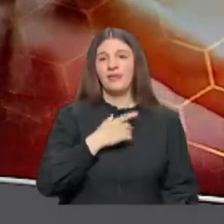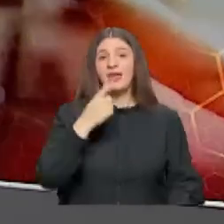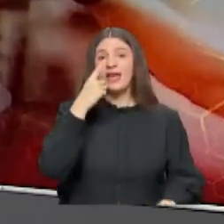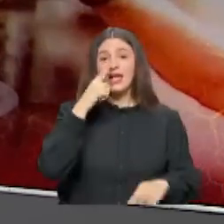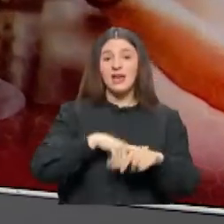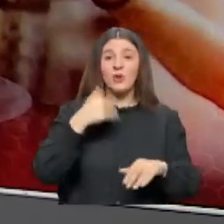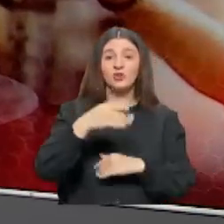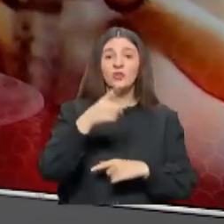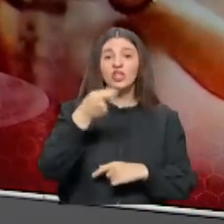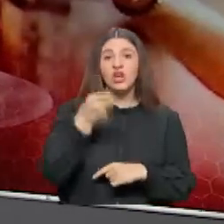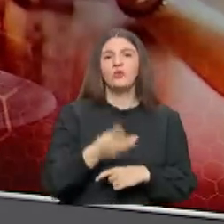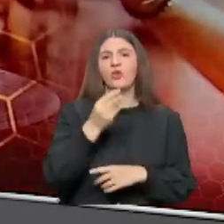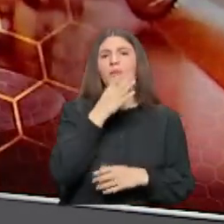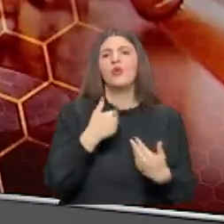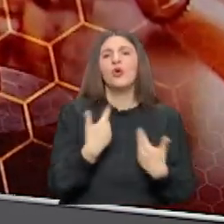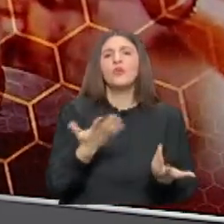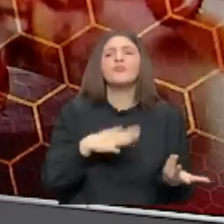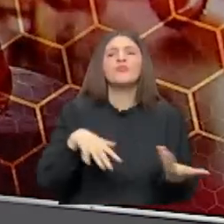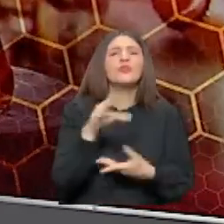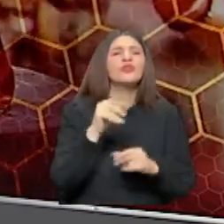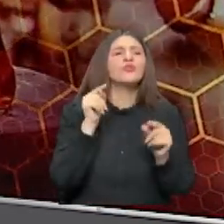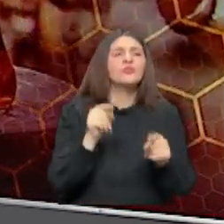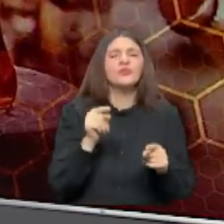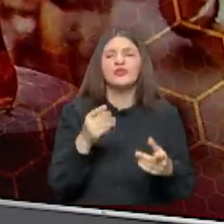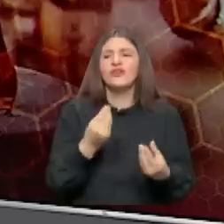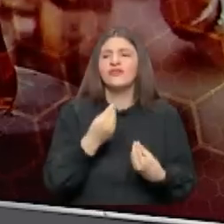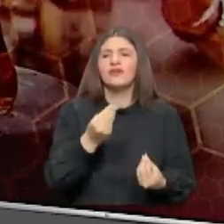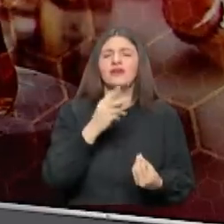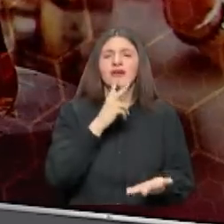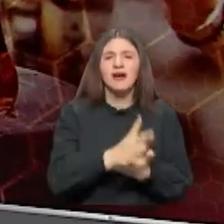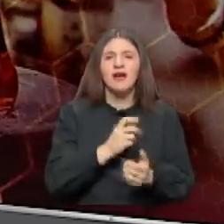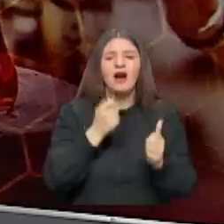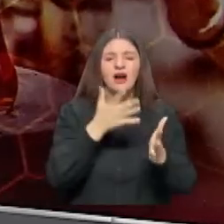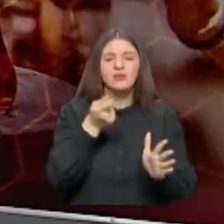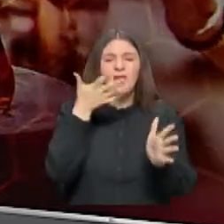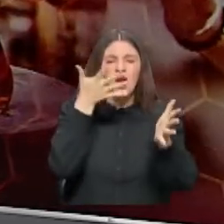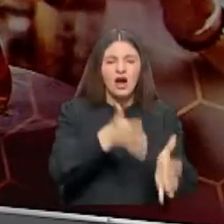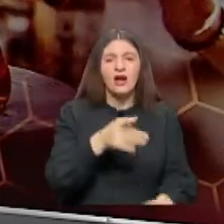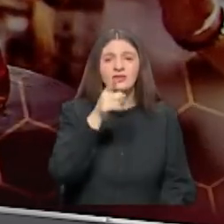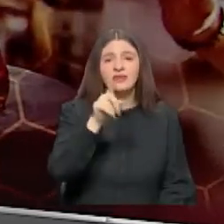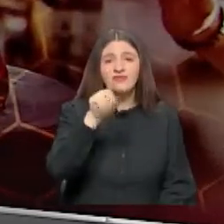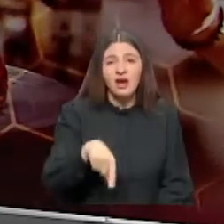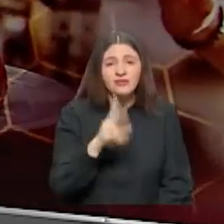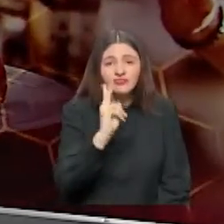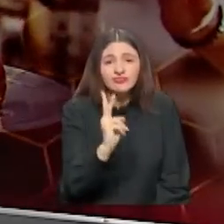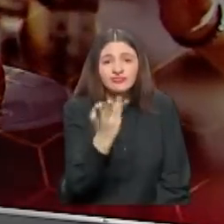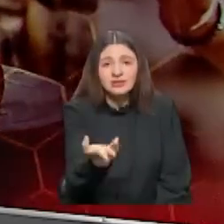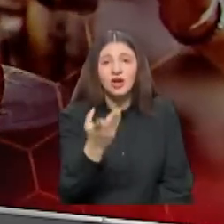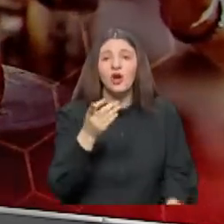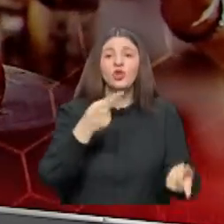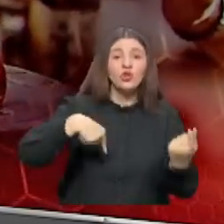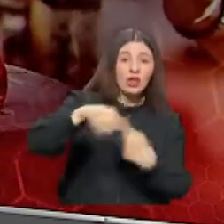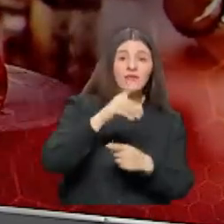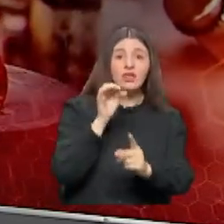İnanmanın ötesinde bunun gerçek olduğunu biliyorum. Bütün bu verilen kararlar, harcanan paralar sizin vergilerinizle, dolaylı